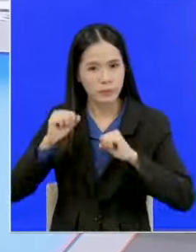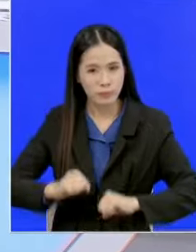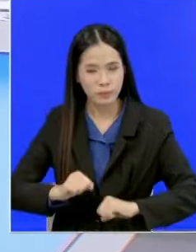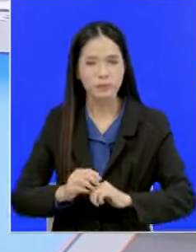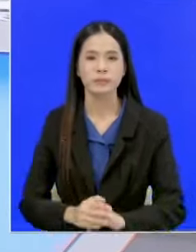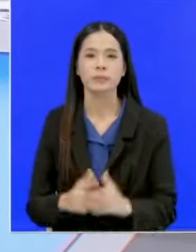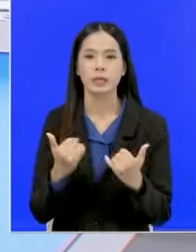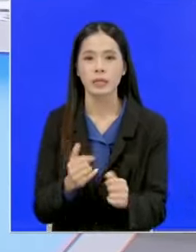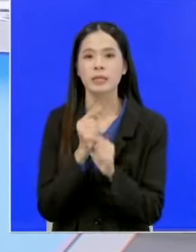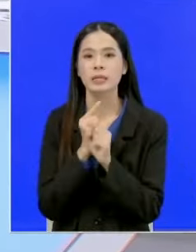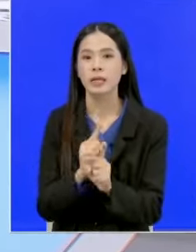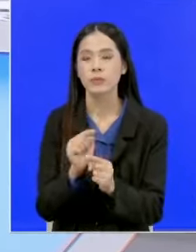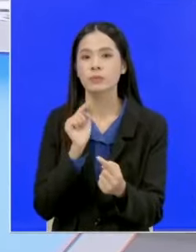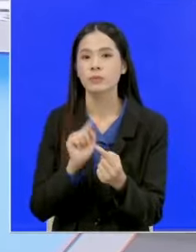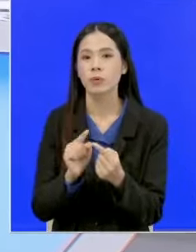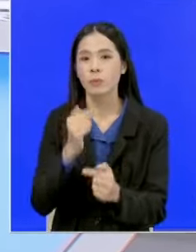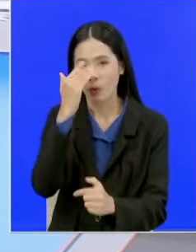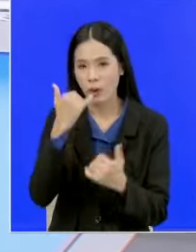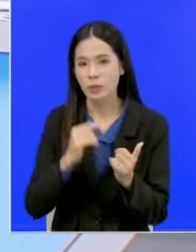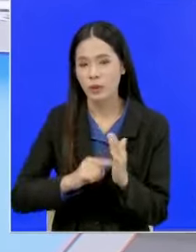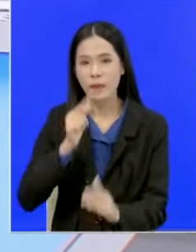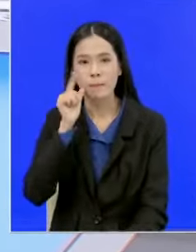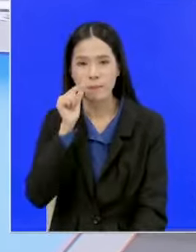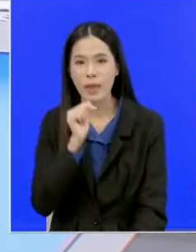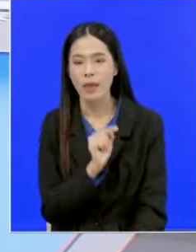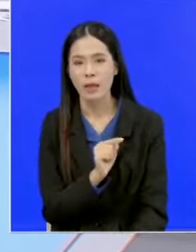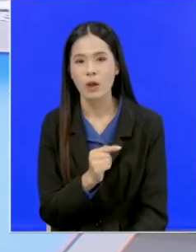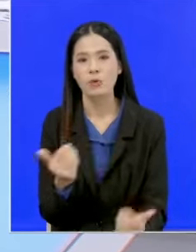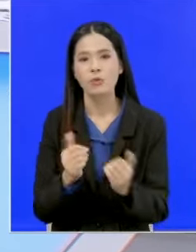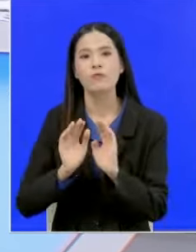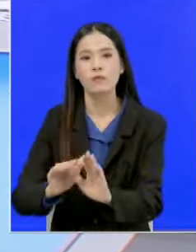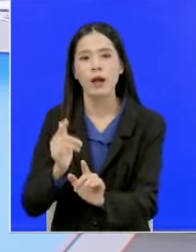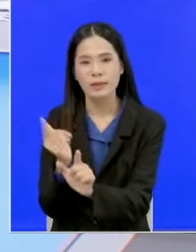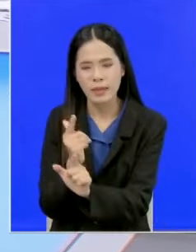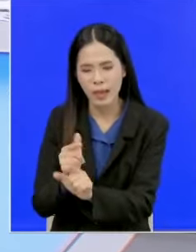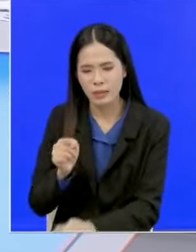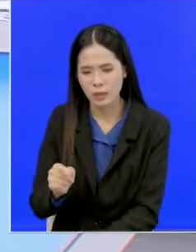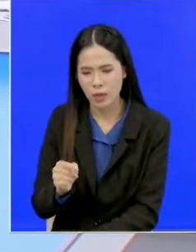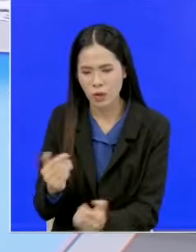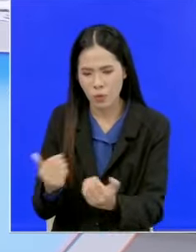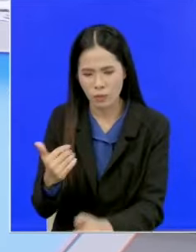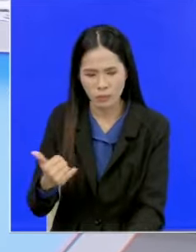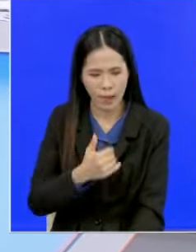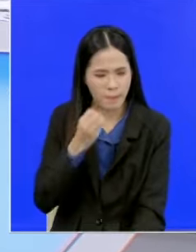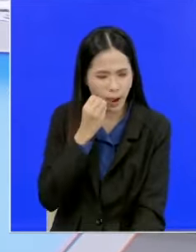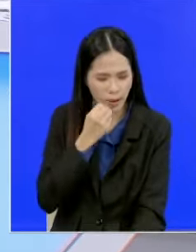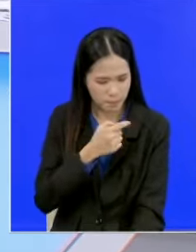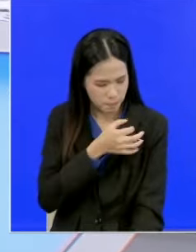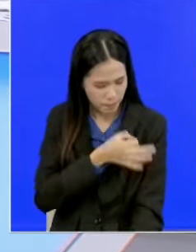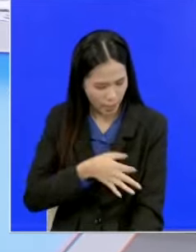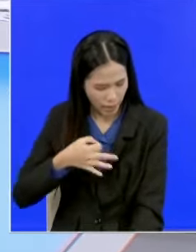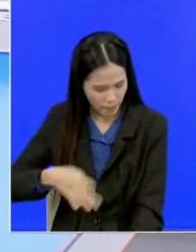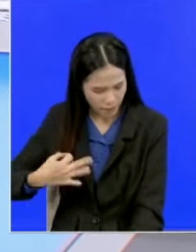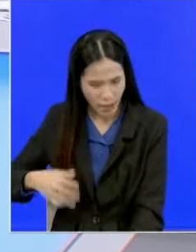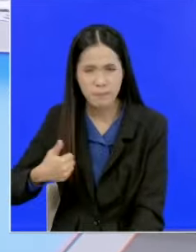วนอันนี้เนี่ยไปตามความคืบหน้านะคะเพราะว่าตอนแรกคุณแม่คนหนึ่งเนี่ยเขาเอาลูกไปฝากเลี้ยงแล้วพบว่าพอลูกกลับมาบ้านมันมีบาดแผลเกิดขึ้นตามร่าง